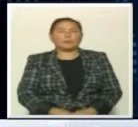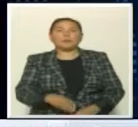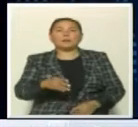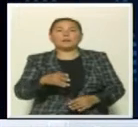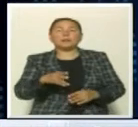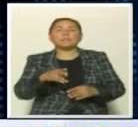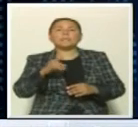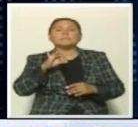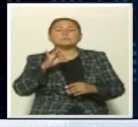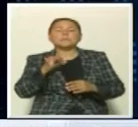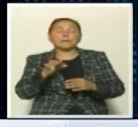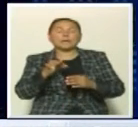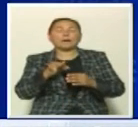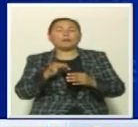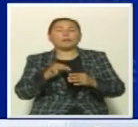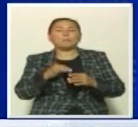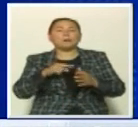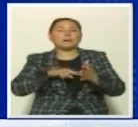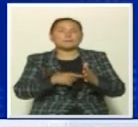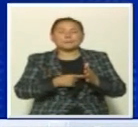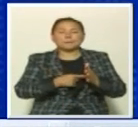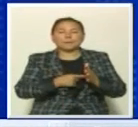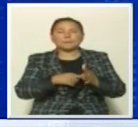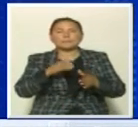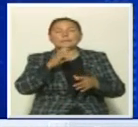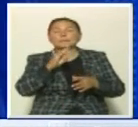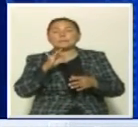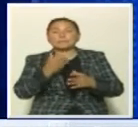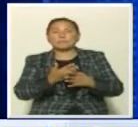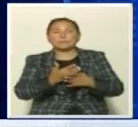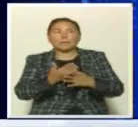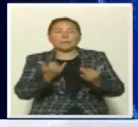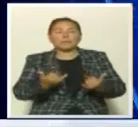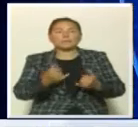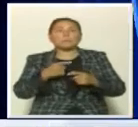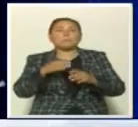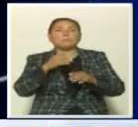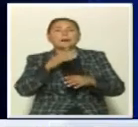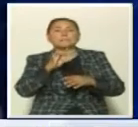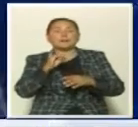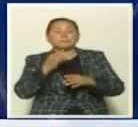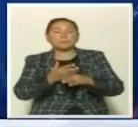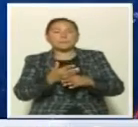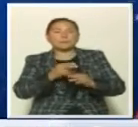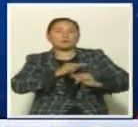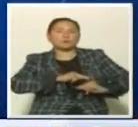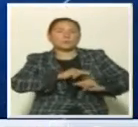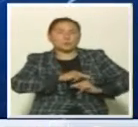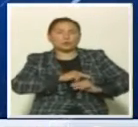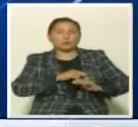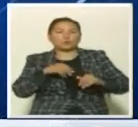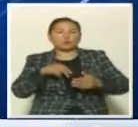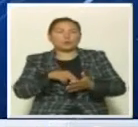Нашақорлықпен есірткі қылмыстарын алдын алу мақсатында есірткі қылмысына қарсы іс-қимыл басқармасына алдын алу жұмыстарын тұрақты